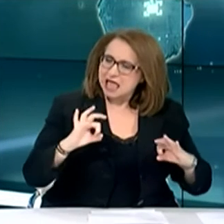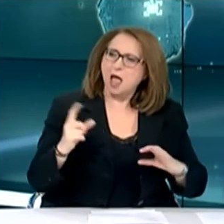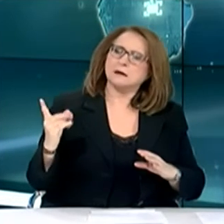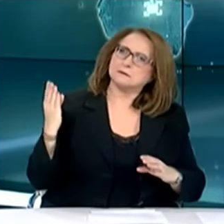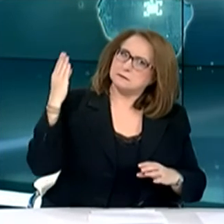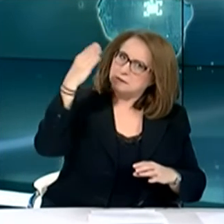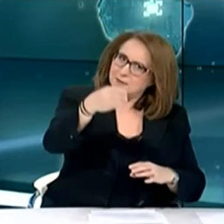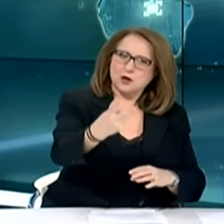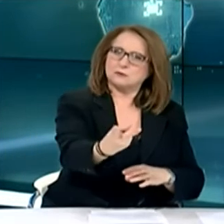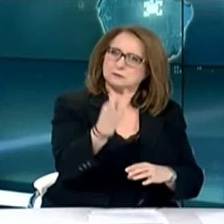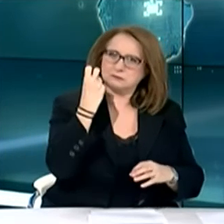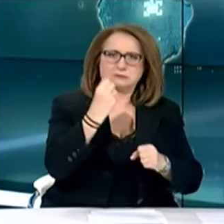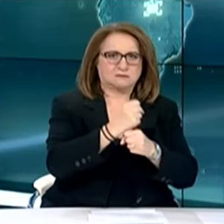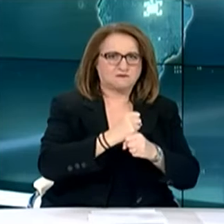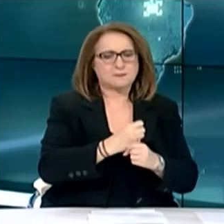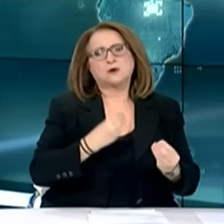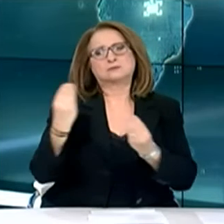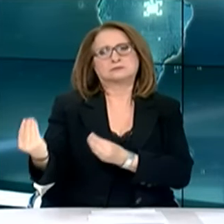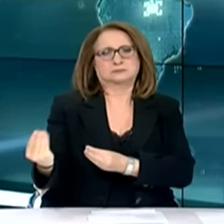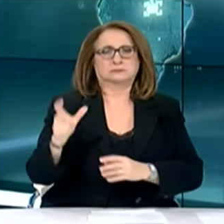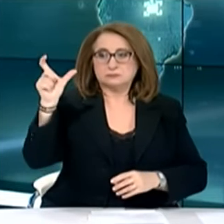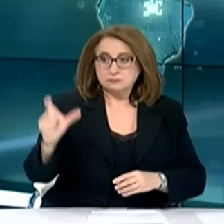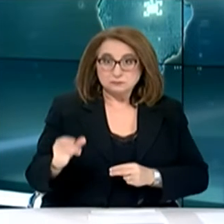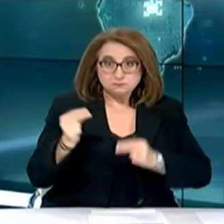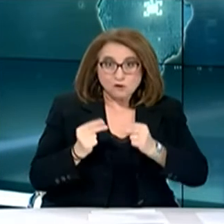σκοπό πρόσωπα από το οικογενειακό τους περιβάλλον.